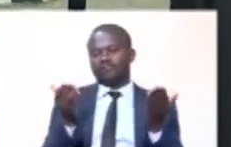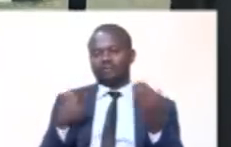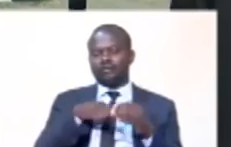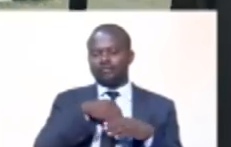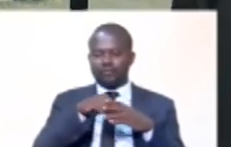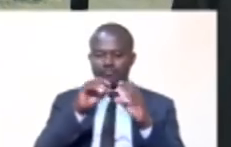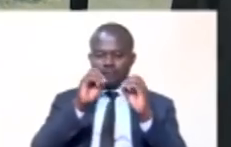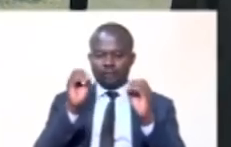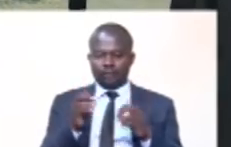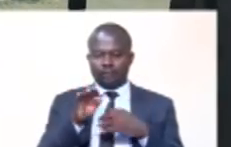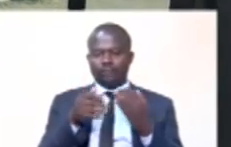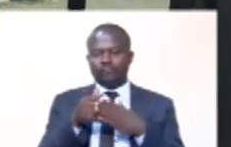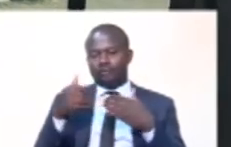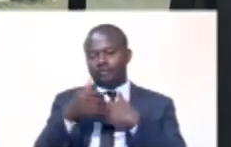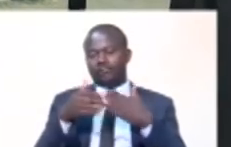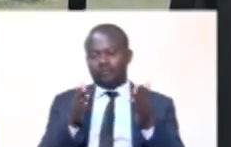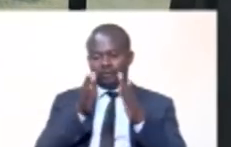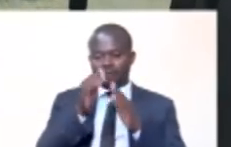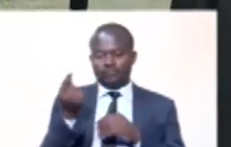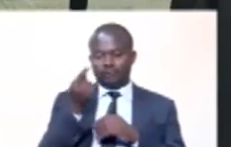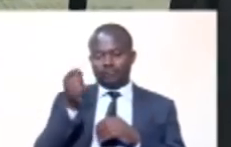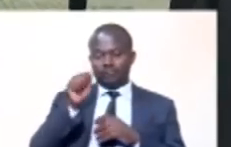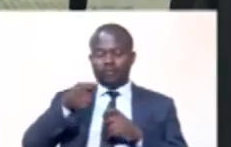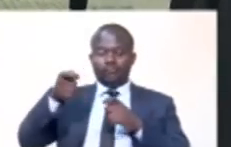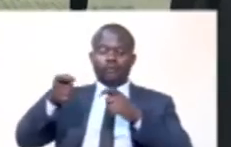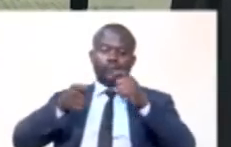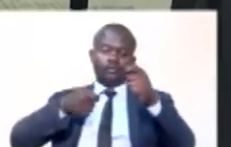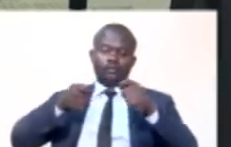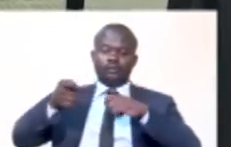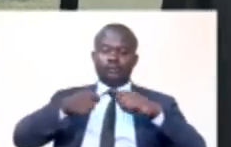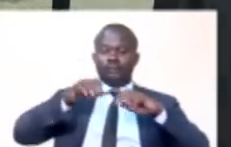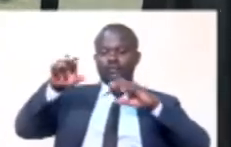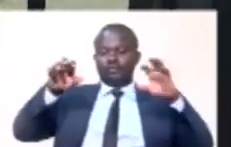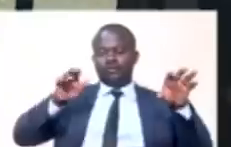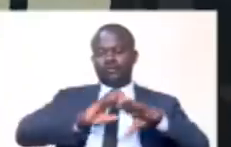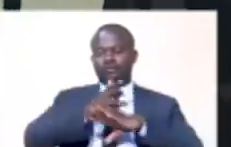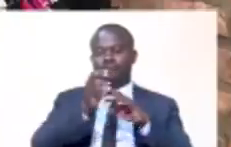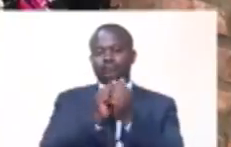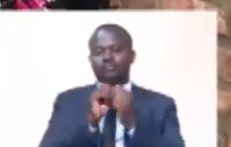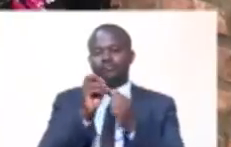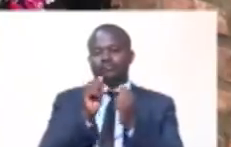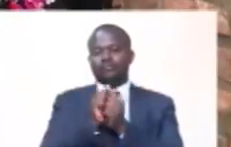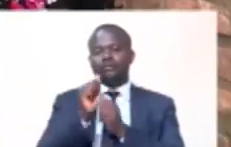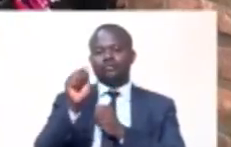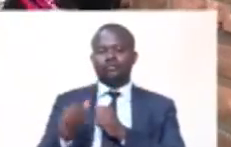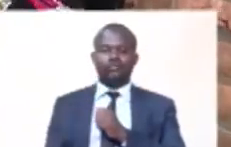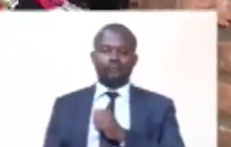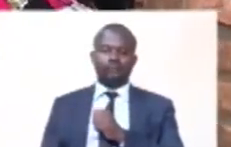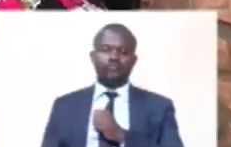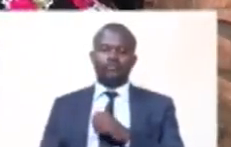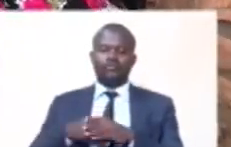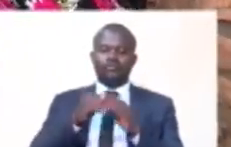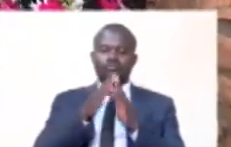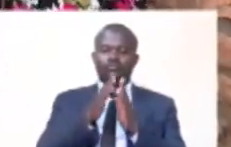biro cyangwa se uri muri cya cyumba, uri umuntu umwe ukabasha gukontrola zone zigera kuri 10 cyangwa kuri 15. Muri uyu mujyi